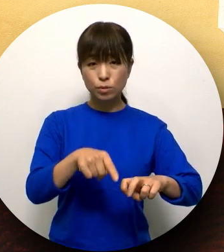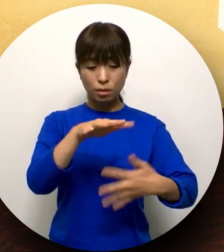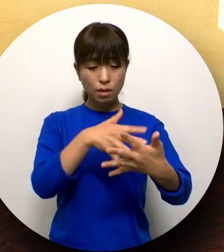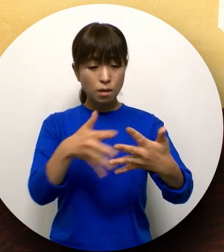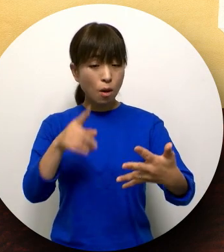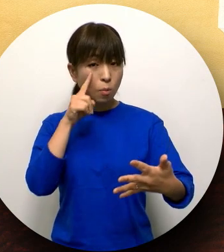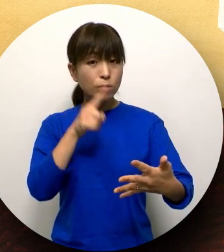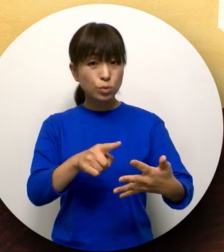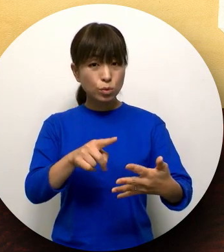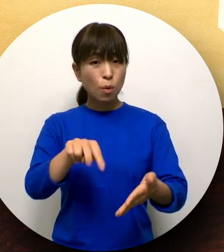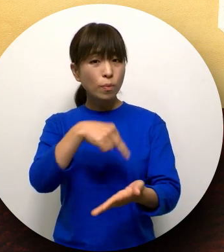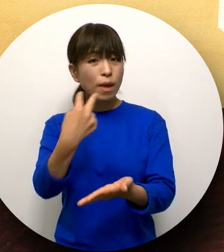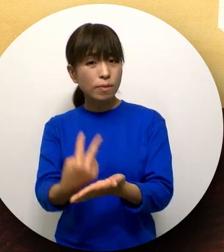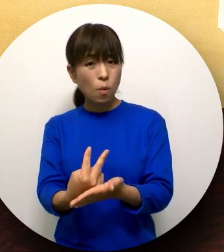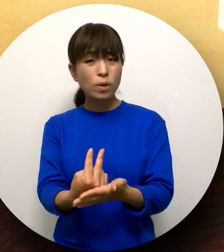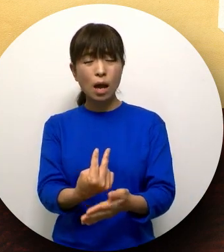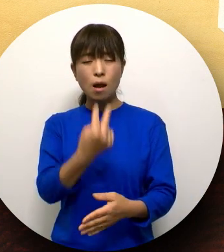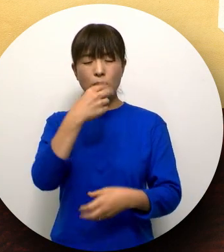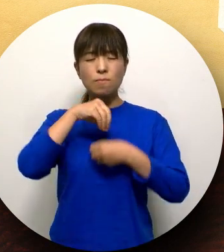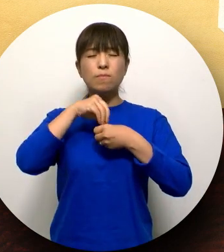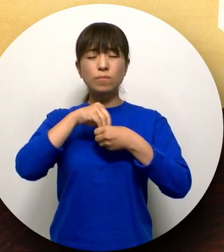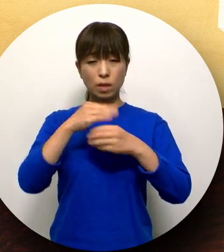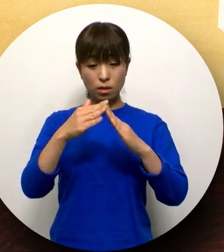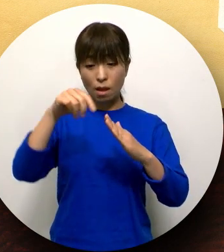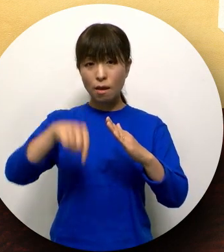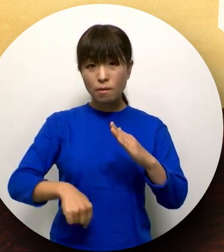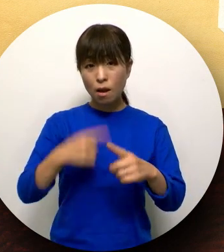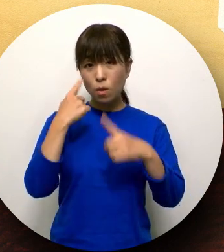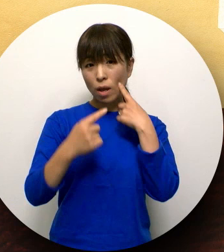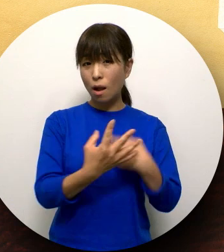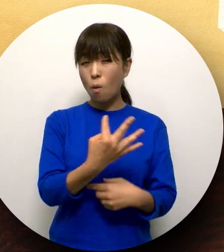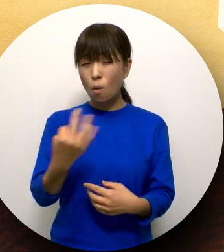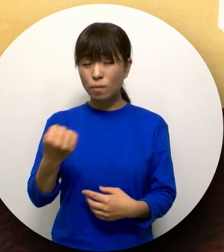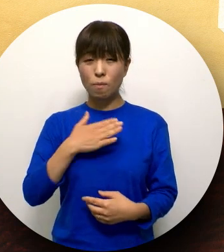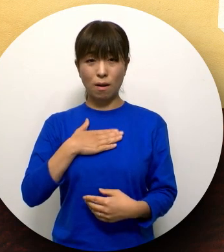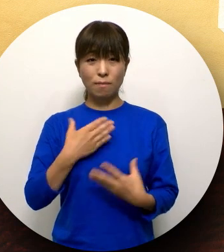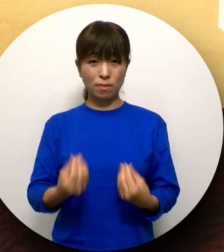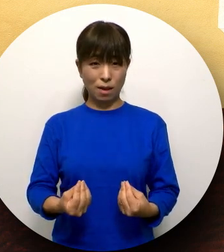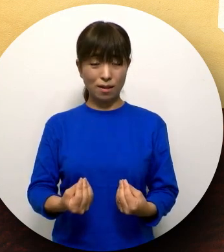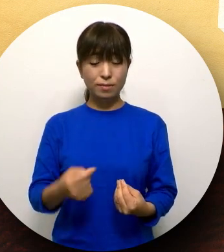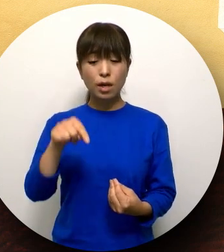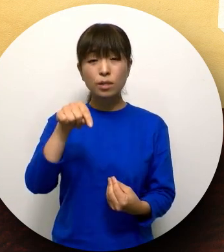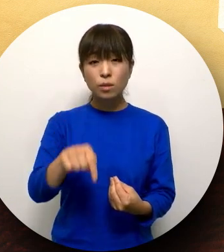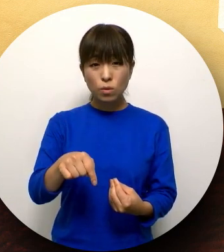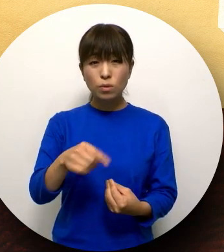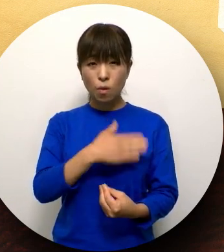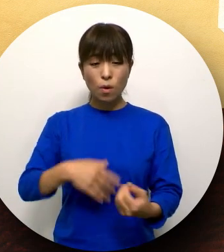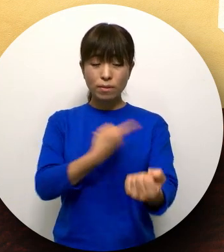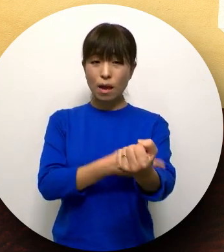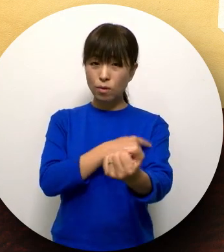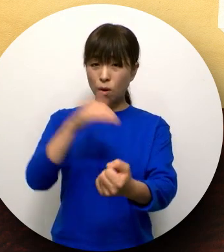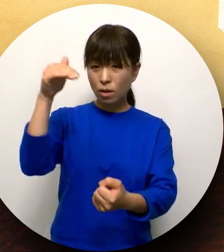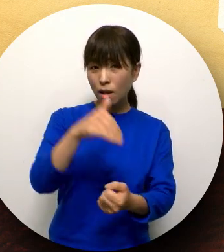見ると転倒や不慮の窒息など自宅での怪我が多いことが分かったんだ。じゃあ体力低下防止の